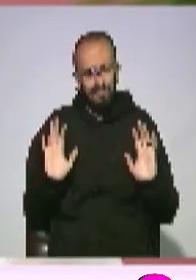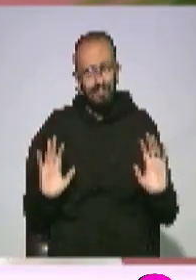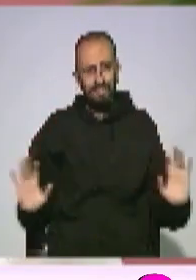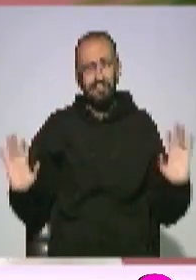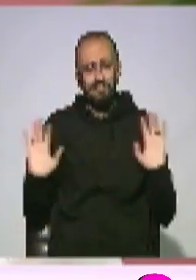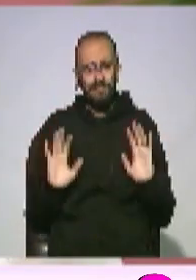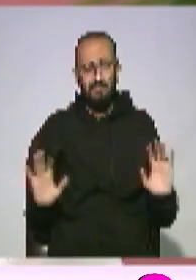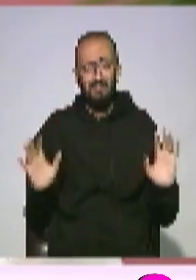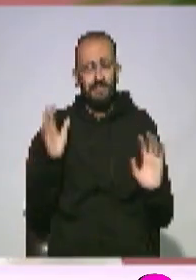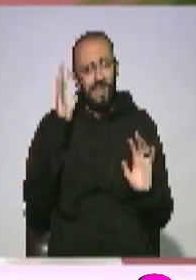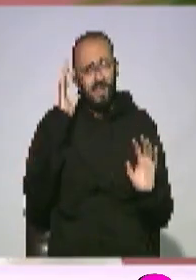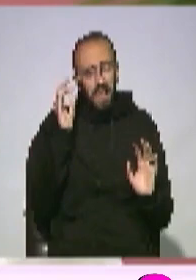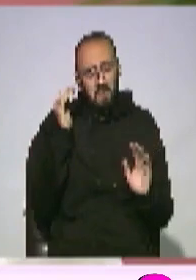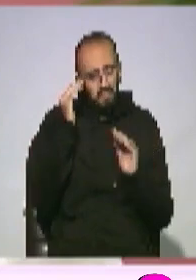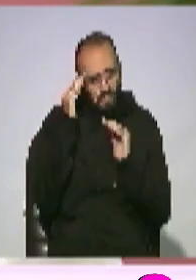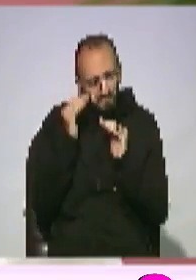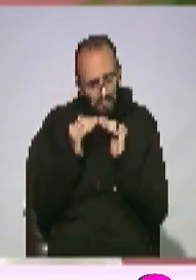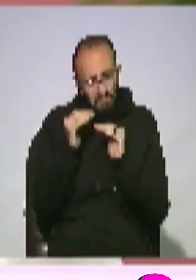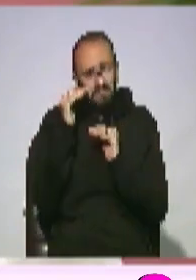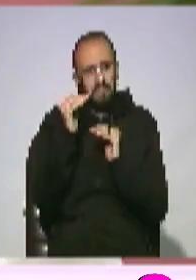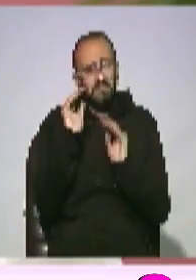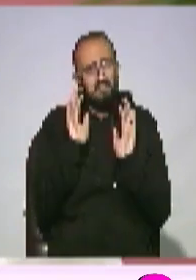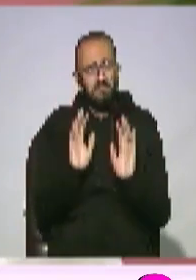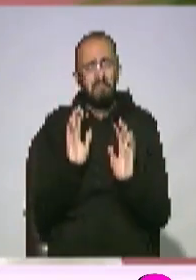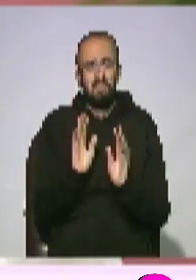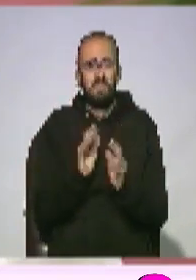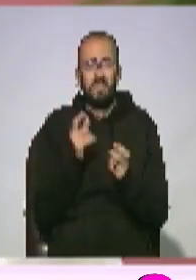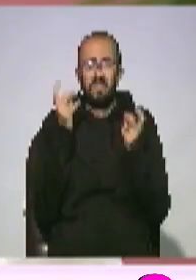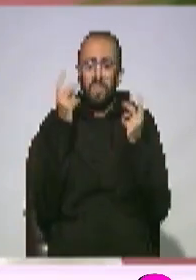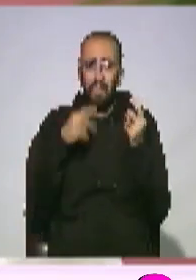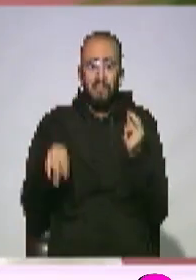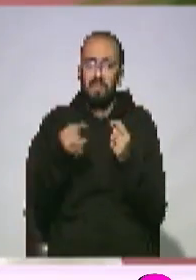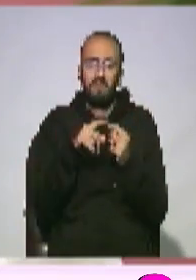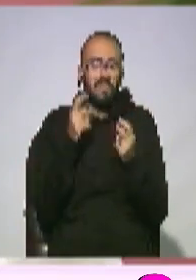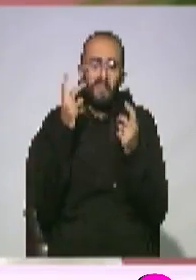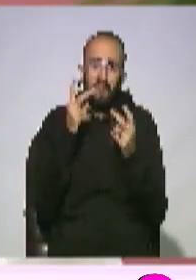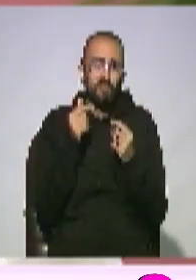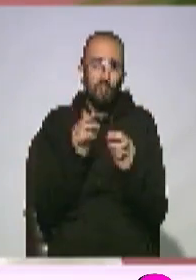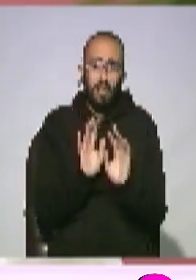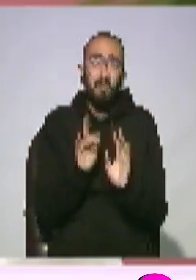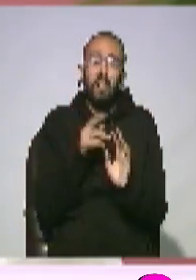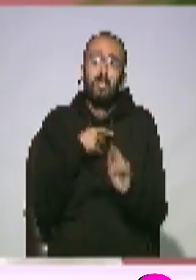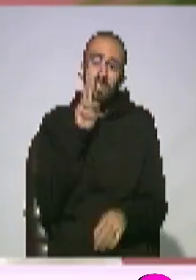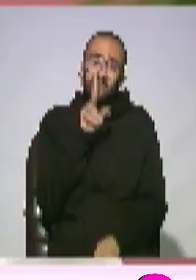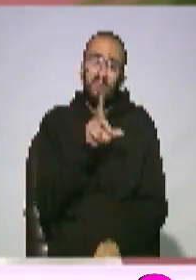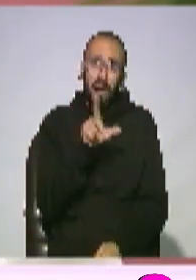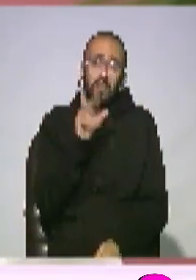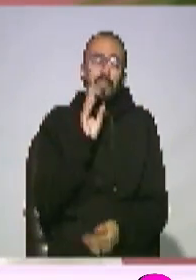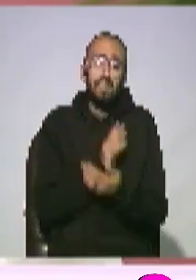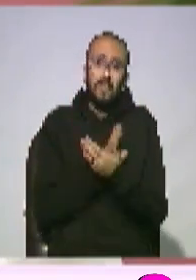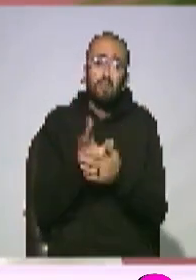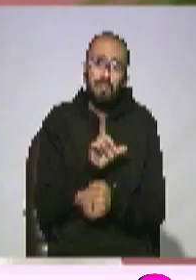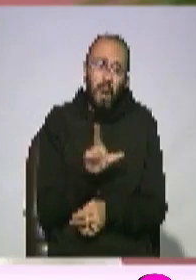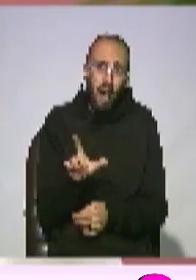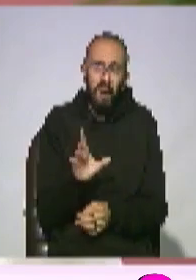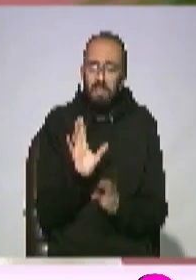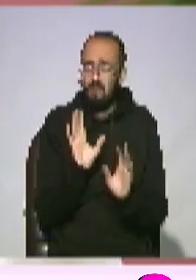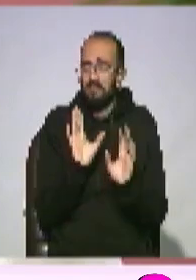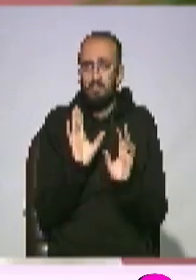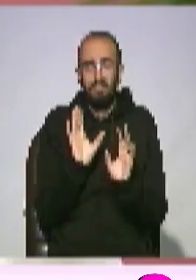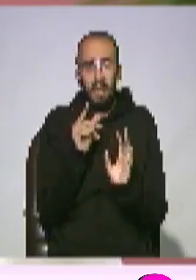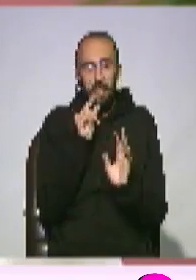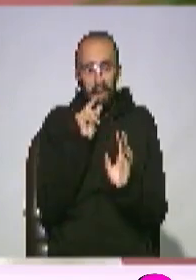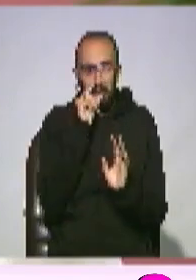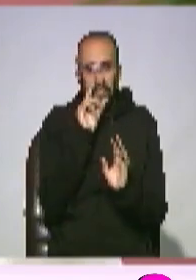ونتجاوز الامر، يمكن لسه المجتمع بتاعتنا ثقافاته مش كده. ولكن انا شايفه ان هو ده الصح، هو ده التسامح الصح، هو ده جوهر